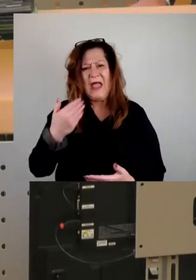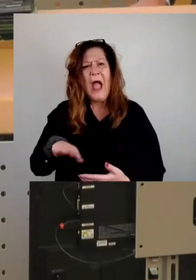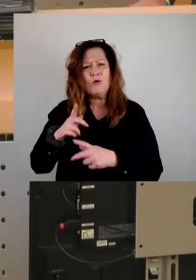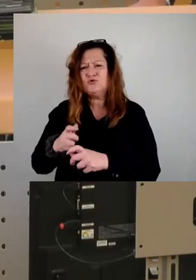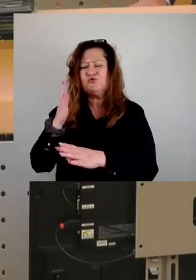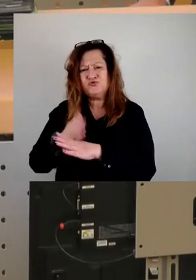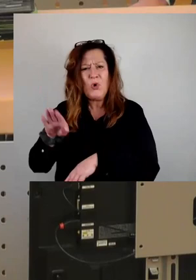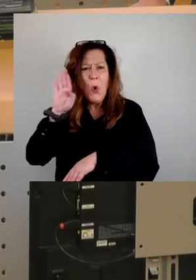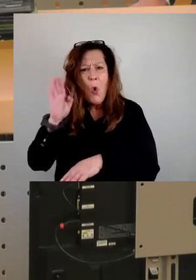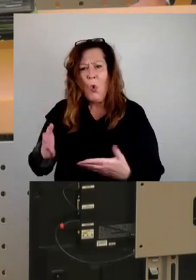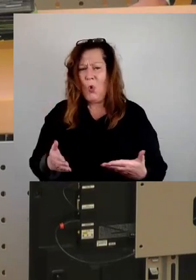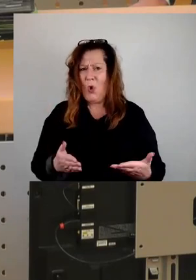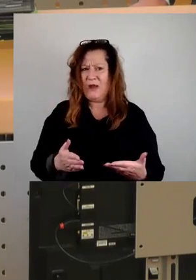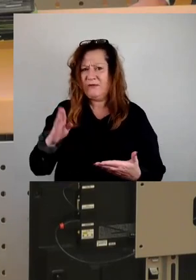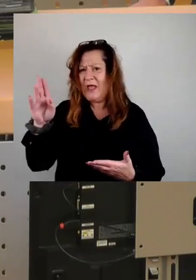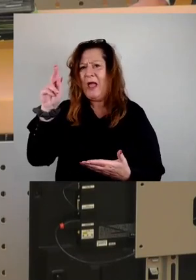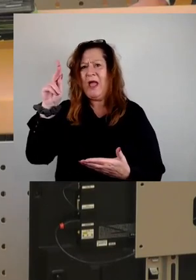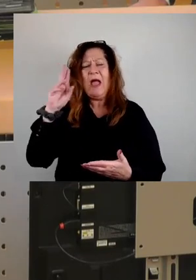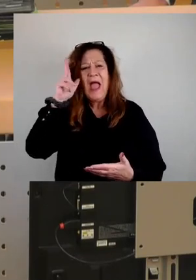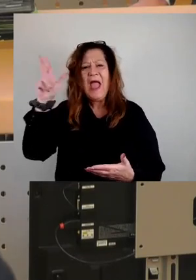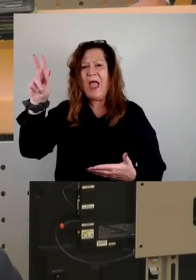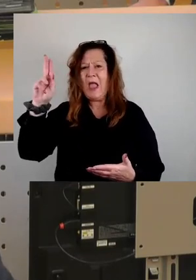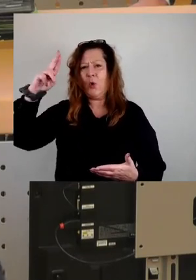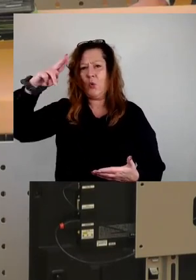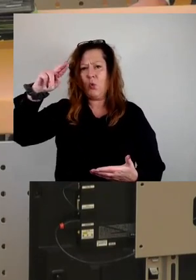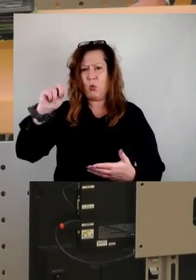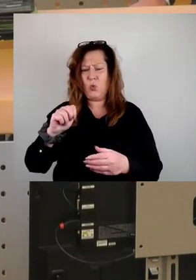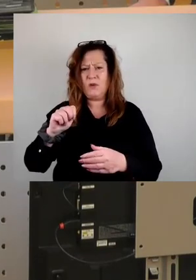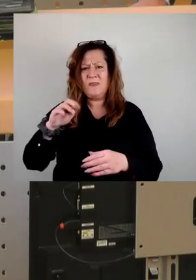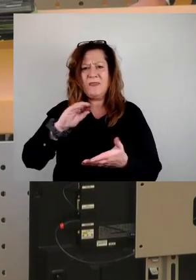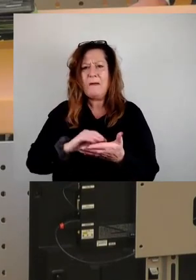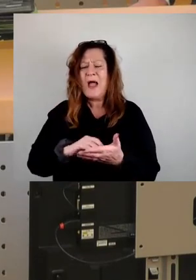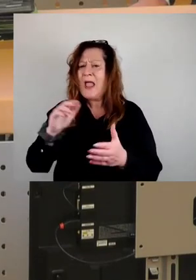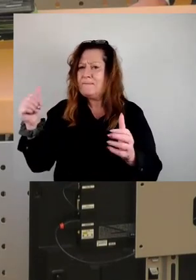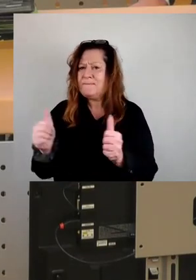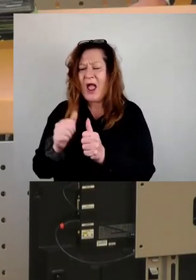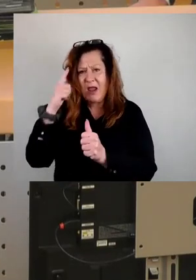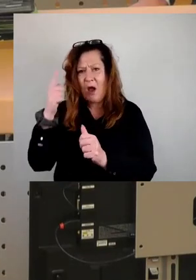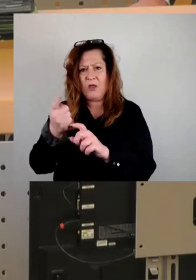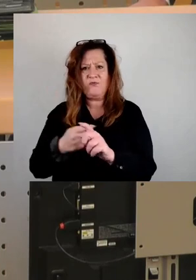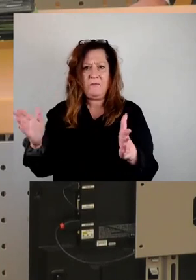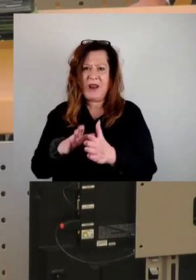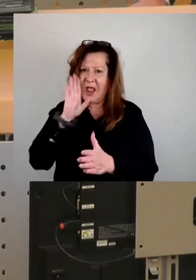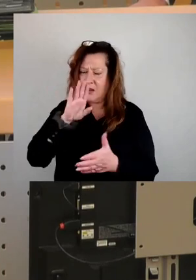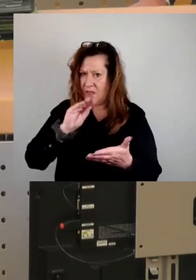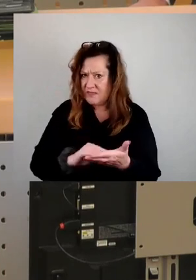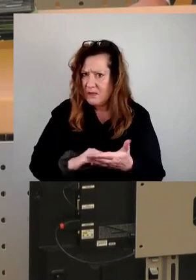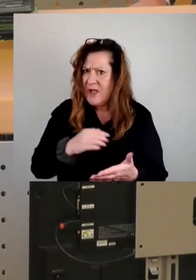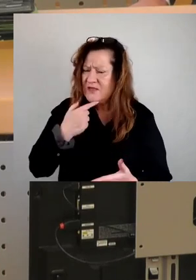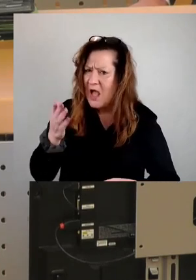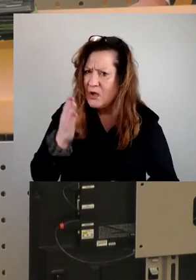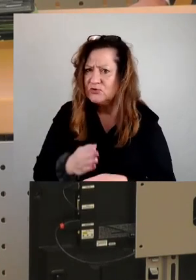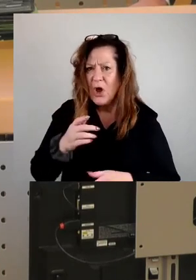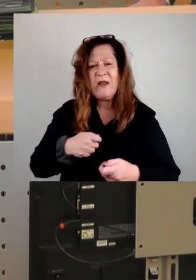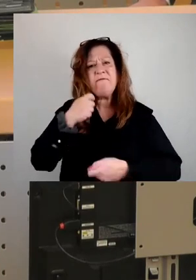Wir haben im Ausschuss gehört, ich glaube, es war der Herr Kühn und zwar auch im Kleingartenbeirat, Herr Timroth, hat ausdrücklich gesagt, wir haben die Verhandlungen